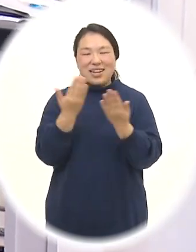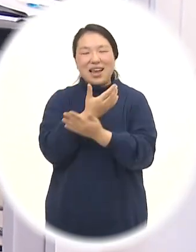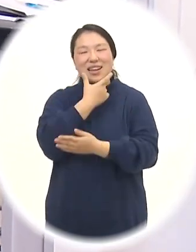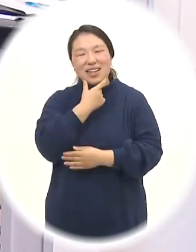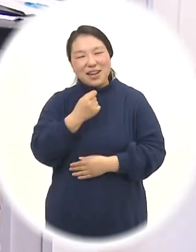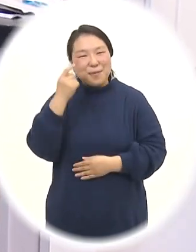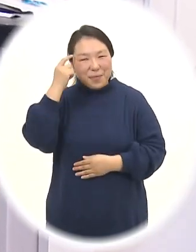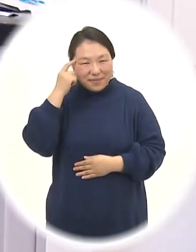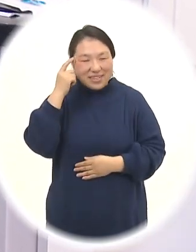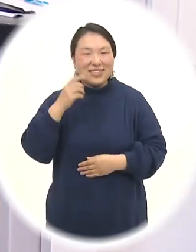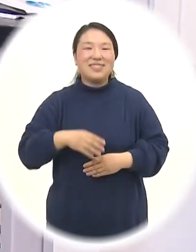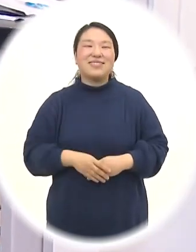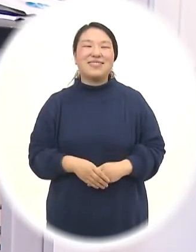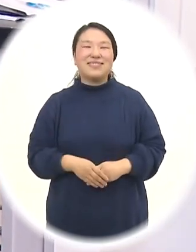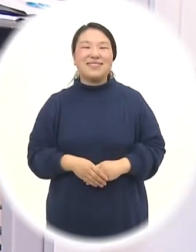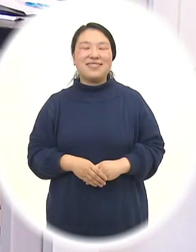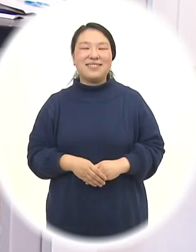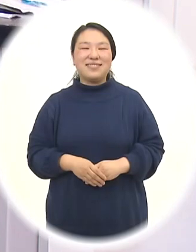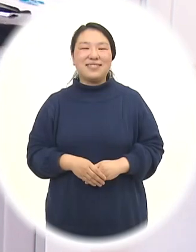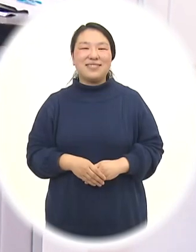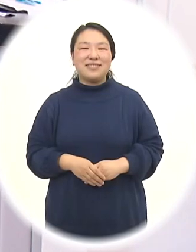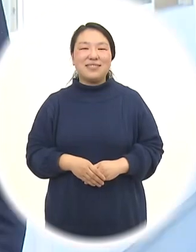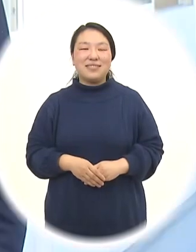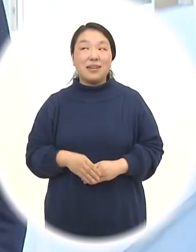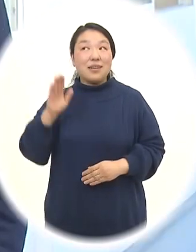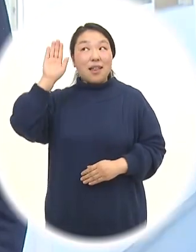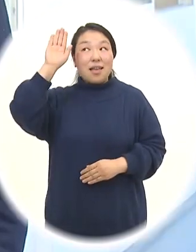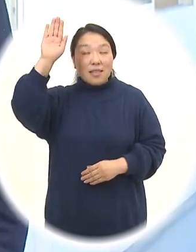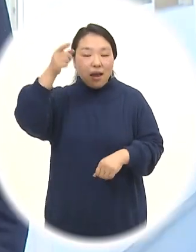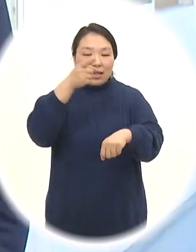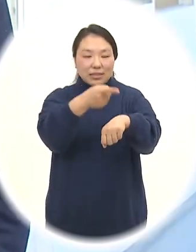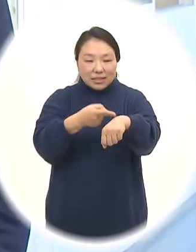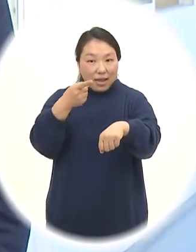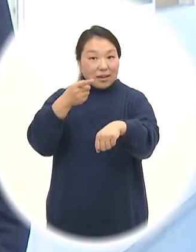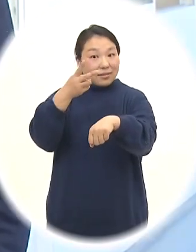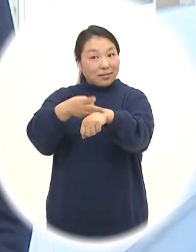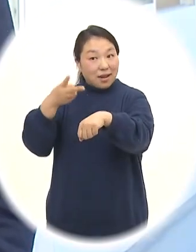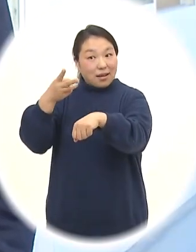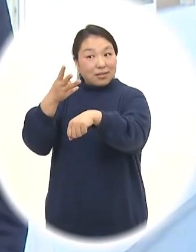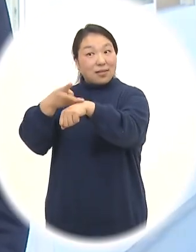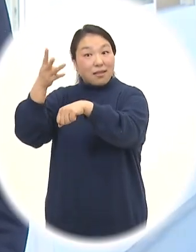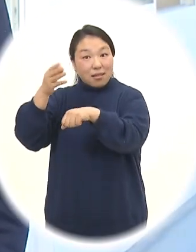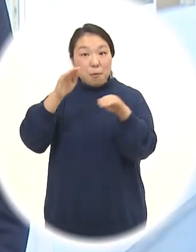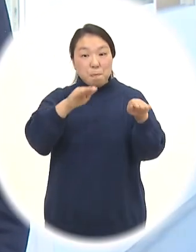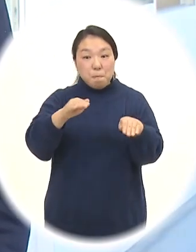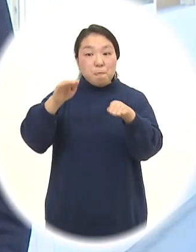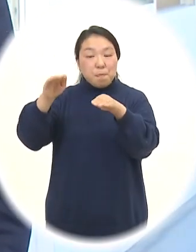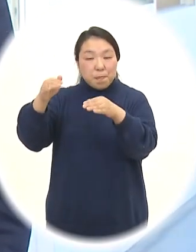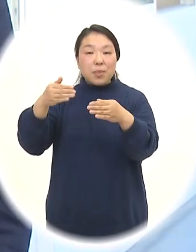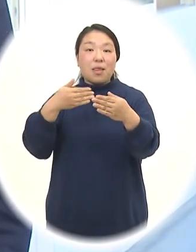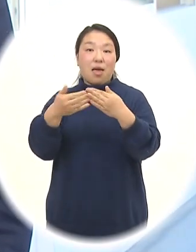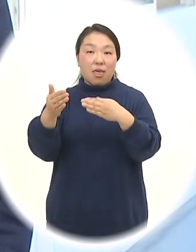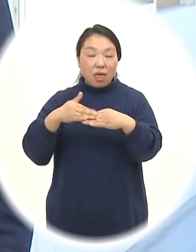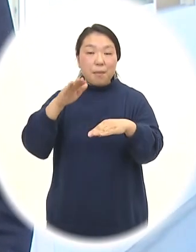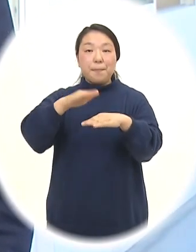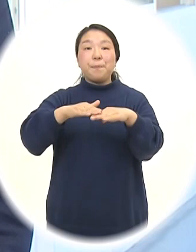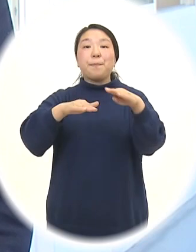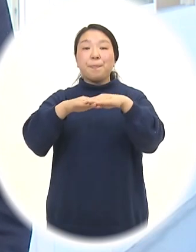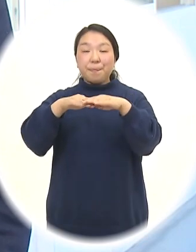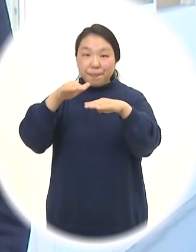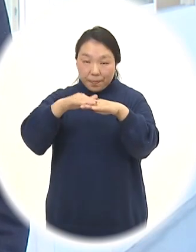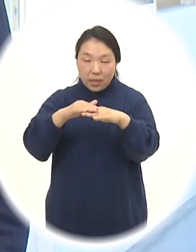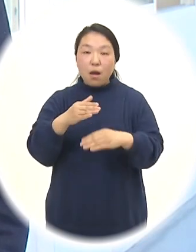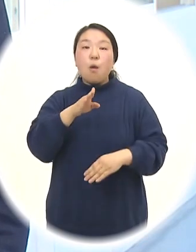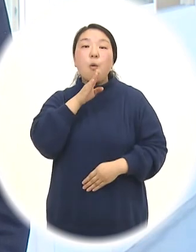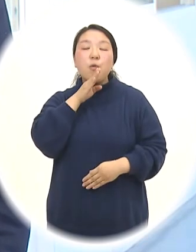お医者さんになりたい来年も再来年も1年生が2年生2年生が3年生になるたびに